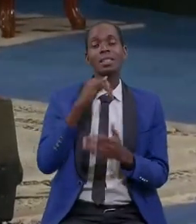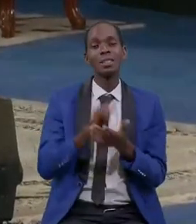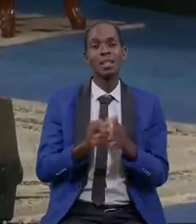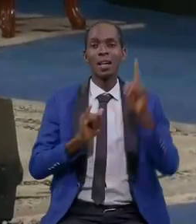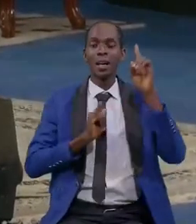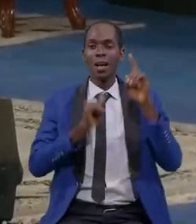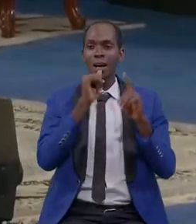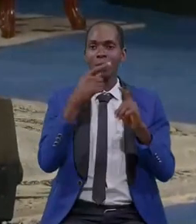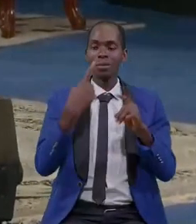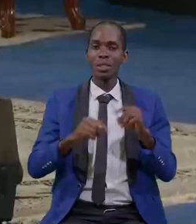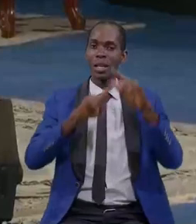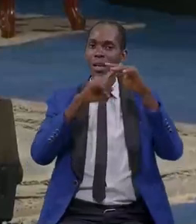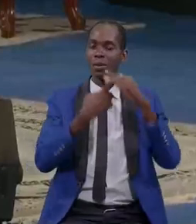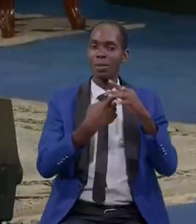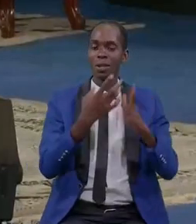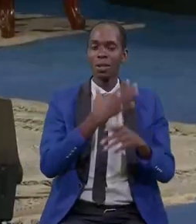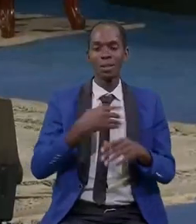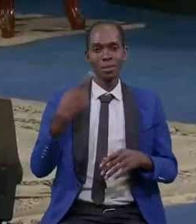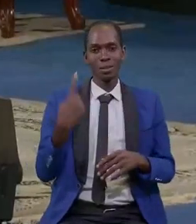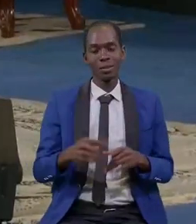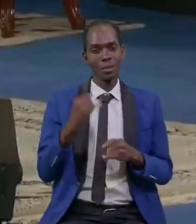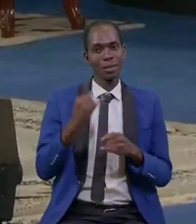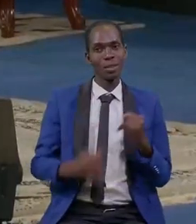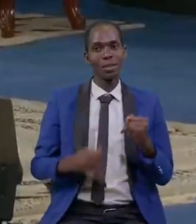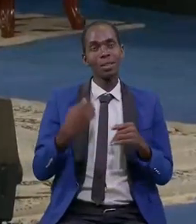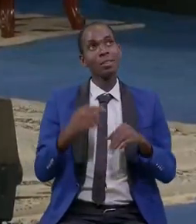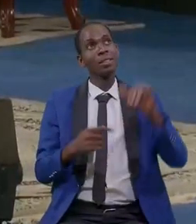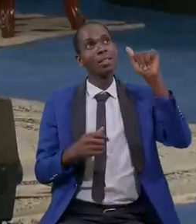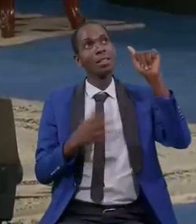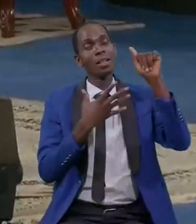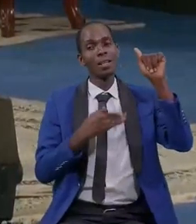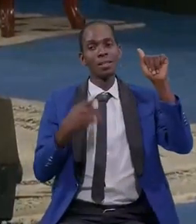l'oméga. Je suis le A, le Z. Je suis l'alpha